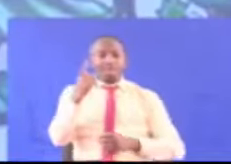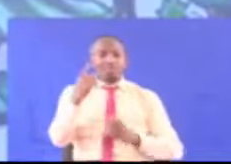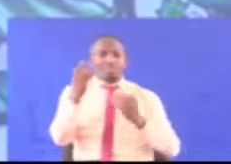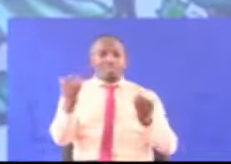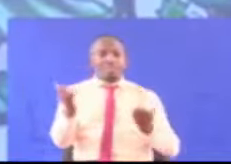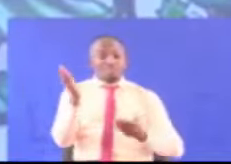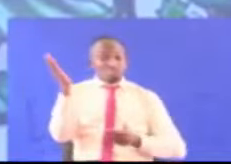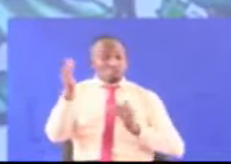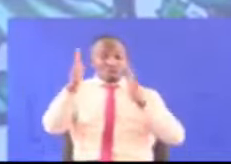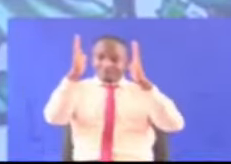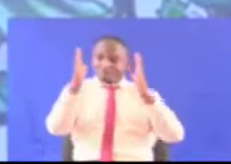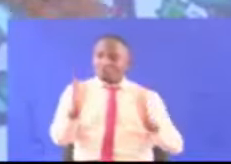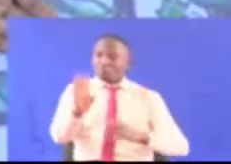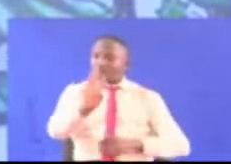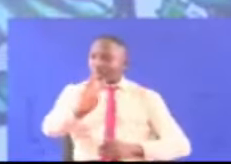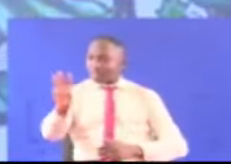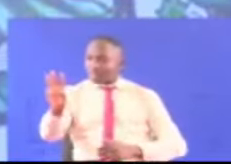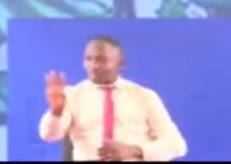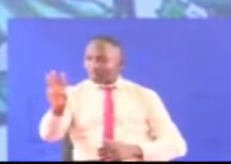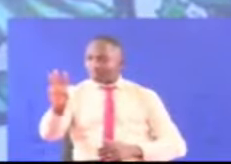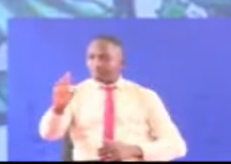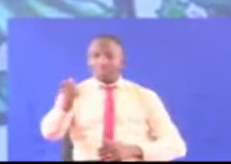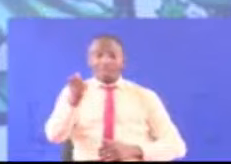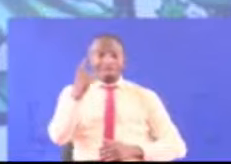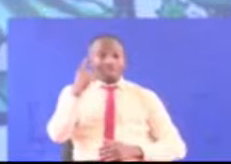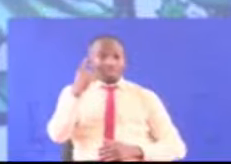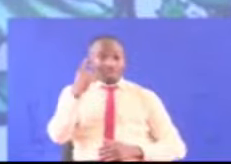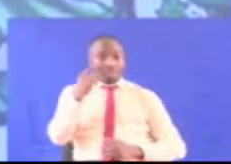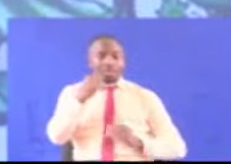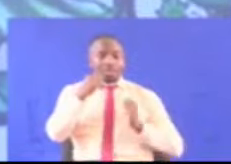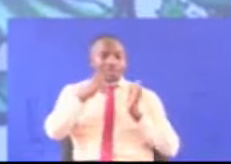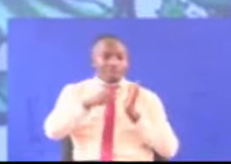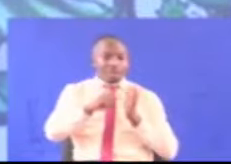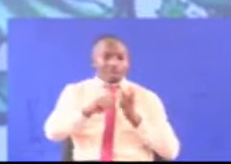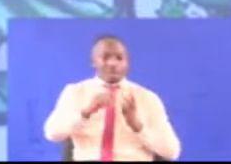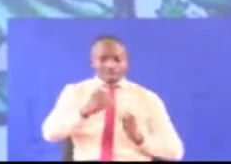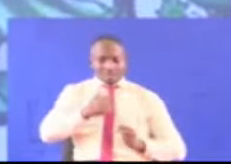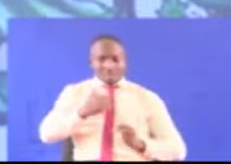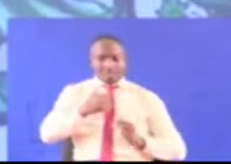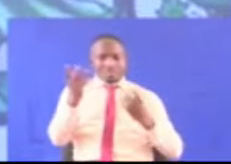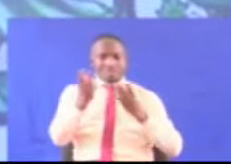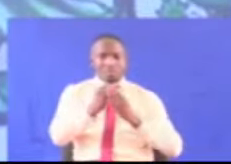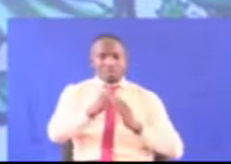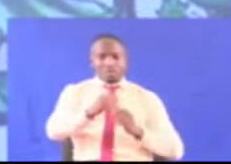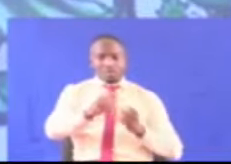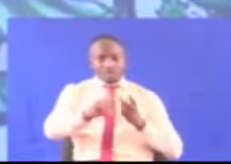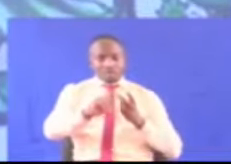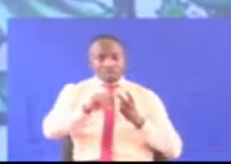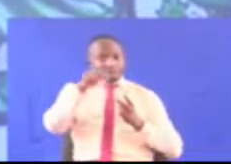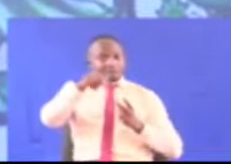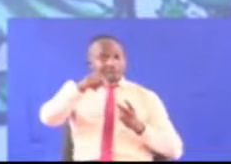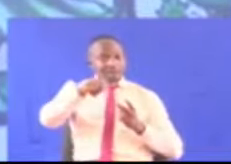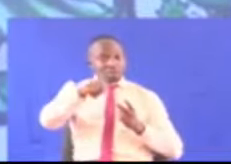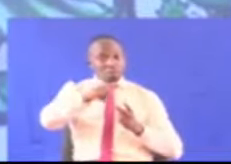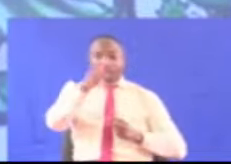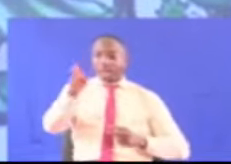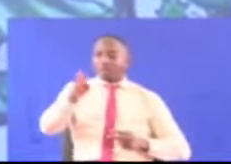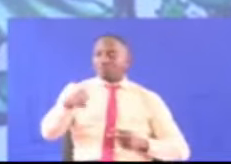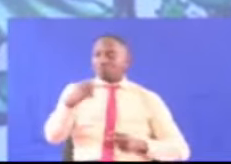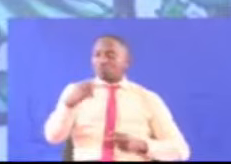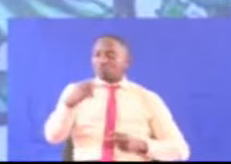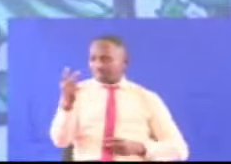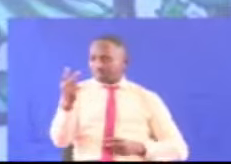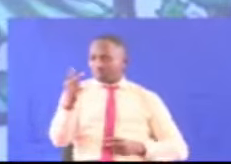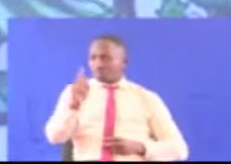Mbeya. Sasa huyu ni mkuu wetu wa wilaya ya Mbeya, kwa maana ya kwamba mimi na Mheshimiwa Njeza pale tuna halmashauri